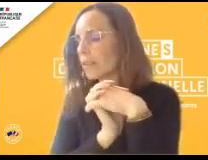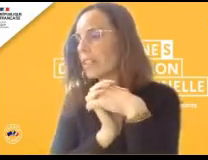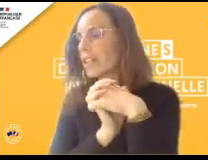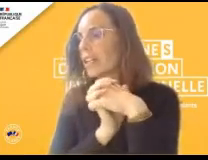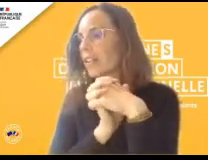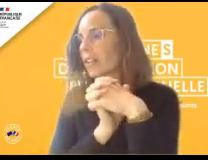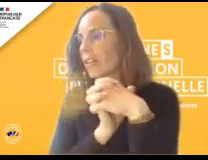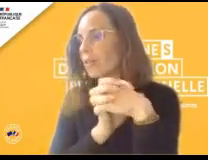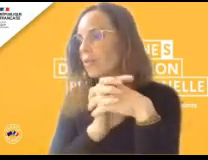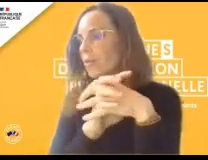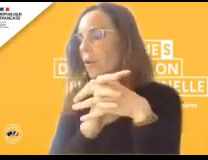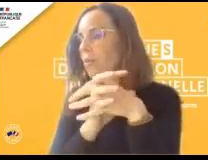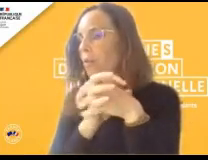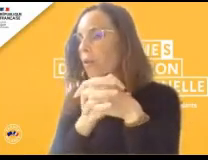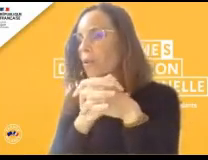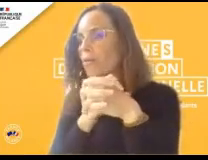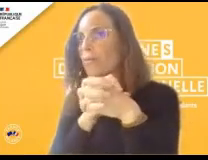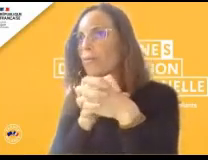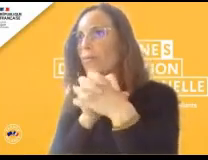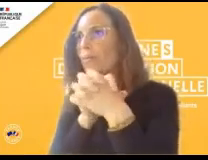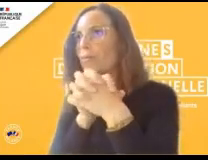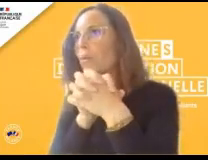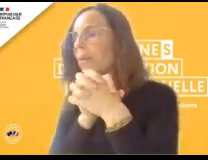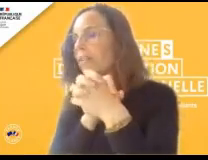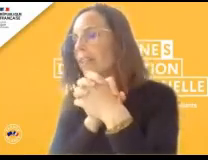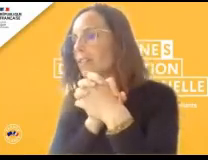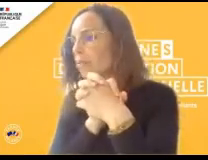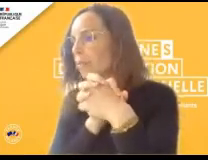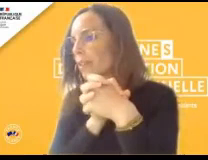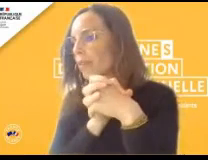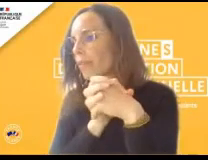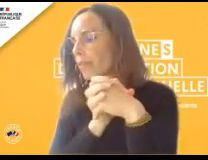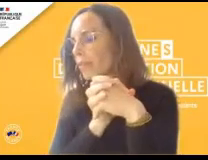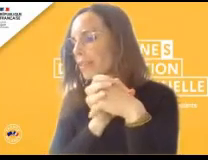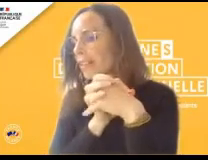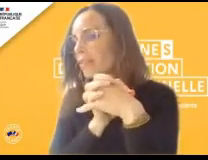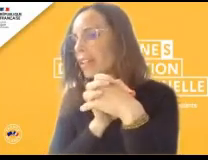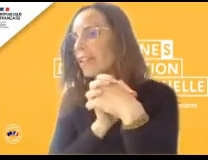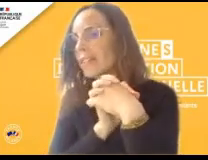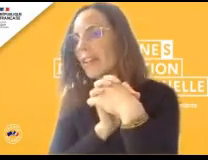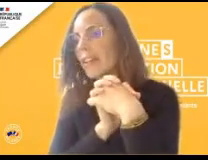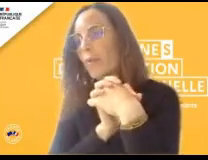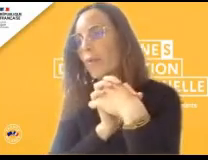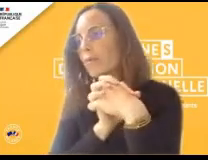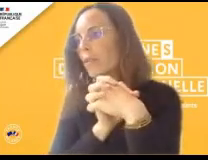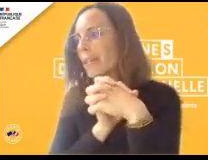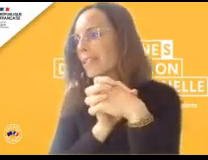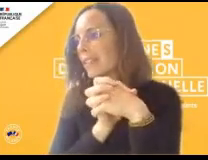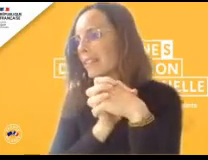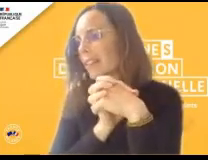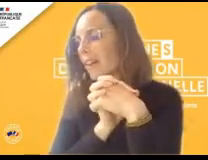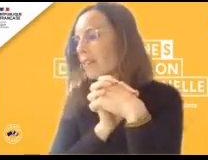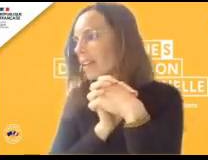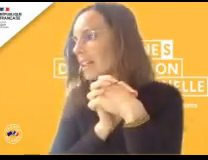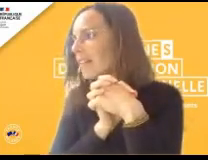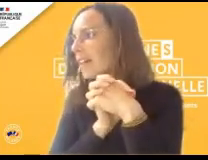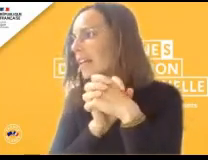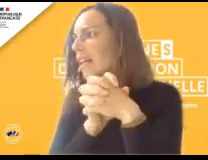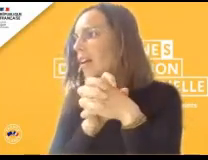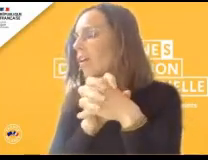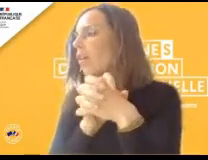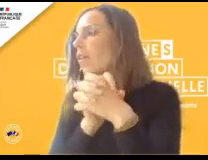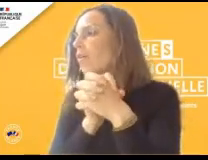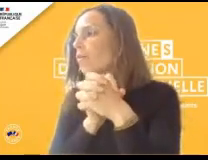suspendu justement pour cause de non-présentation d'un certificat de vaccination ou d'un pass sanitaire